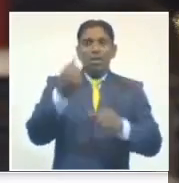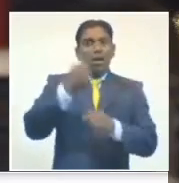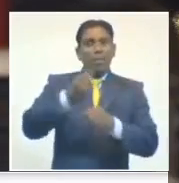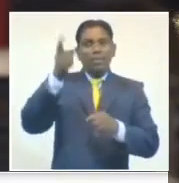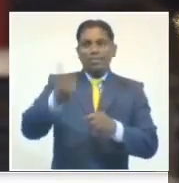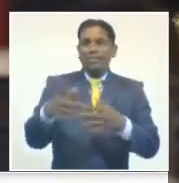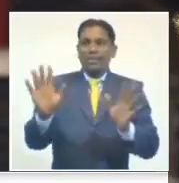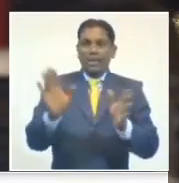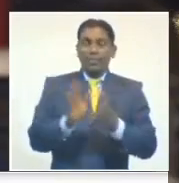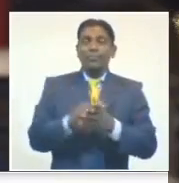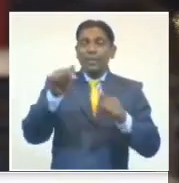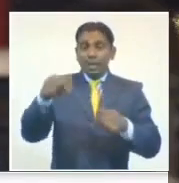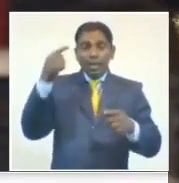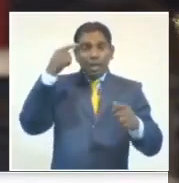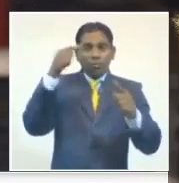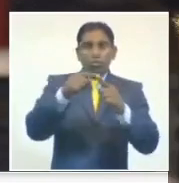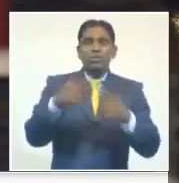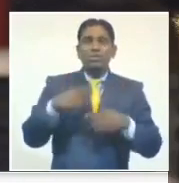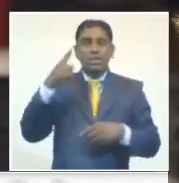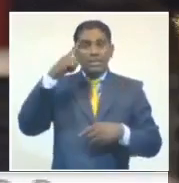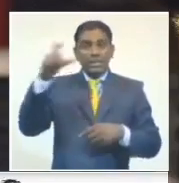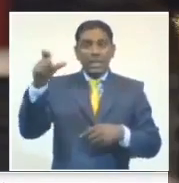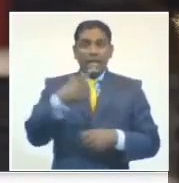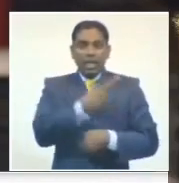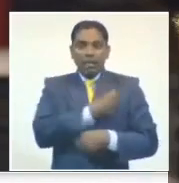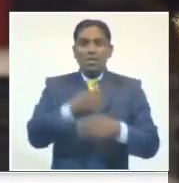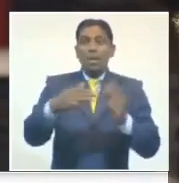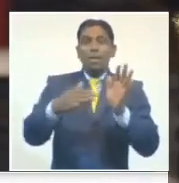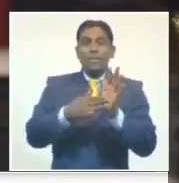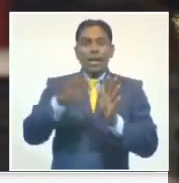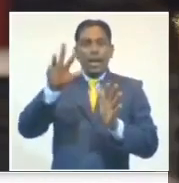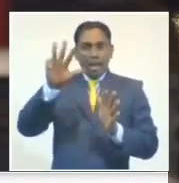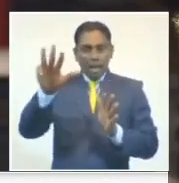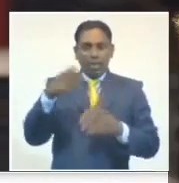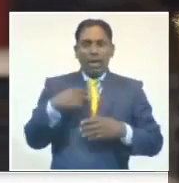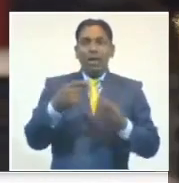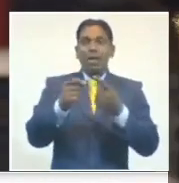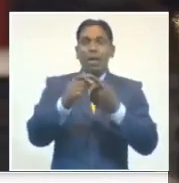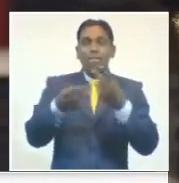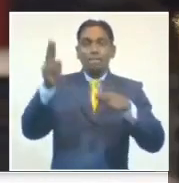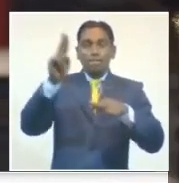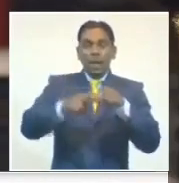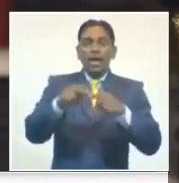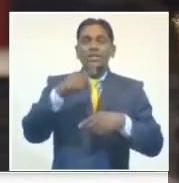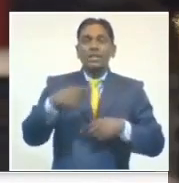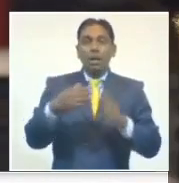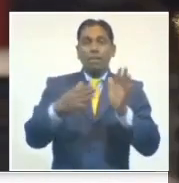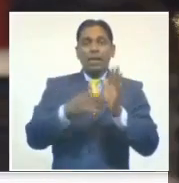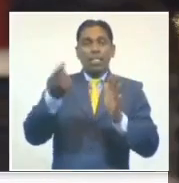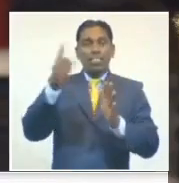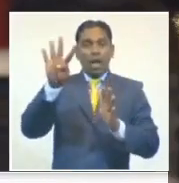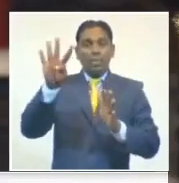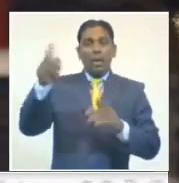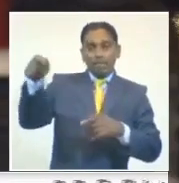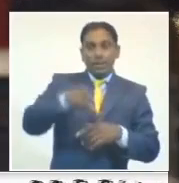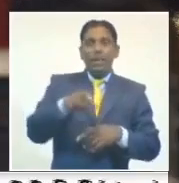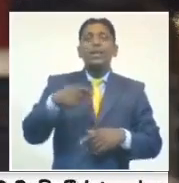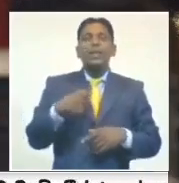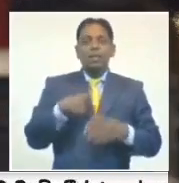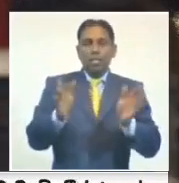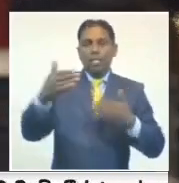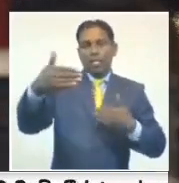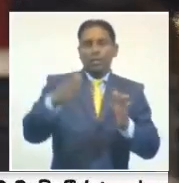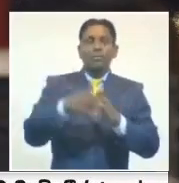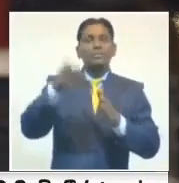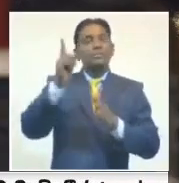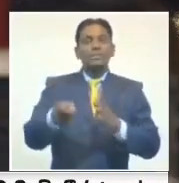එවෙනුවෙන් සයිනෝෆාම් එන්නත් මාත්‍රා මිලියන 9ක් සහ ෆයිසර් එන්නත් මාත්‍රා මිලියන 14ක් මිලදී ගැනීමට අමාත්‍ය මණ්ඩලයේ අනුමැතිය හිමි